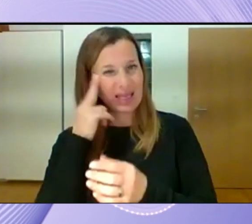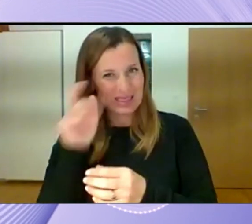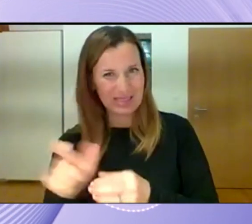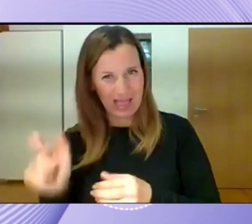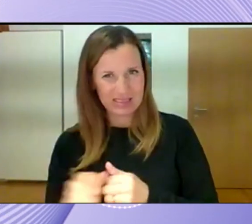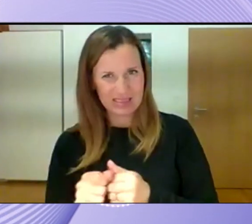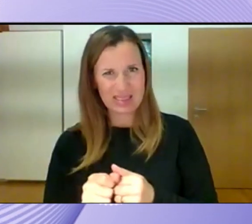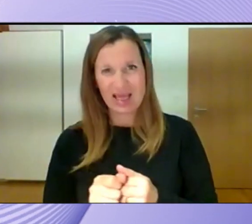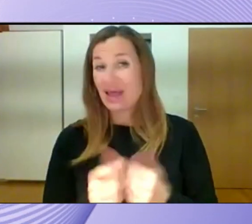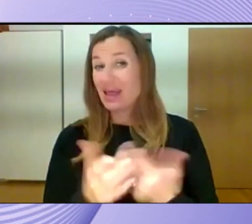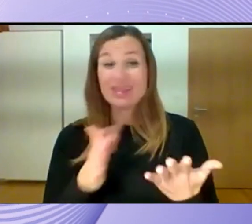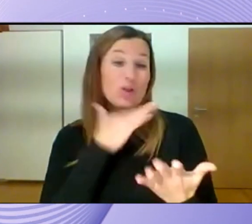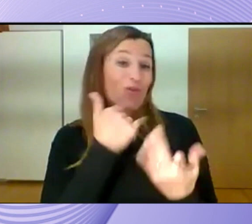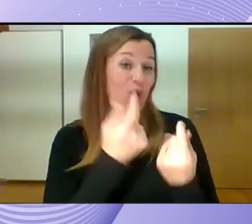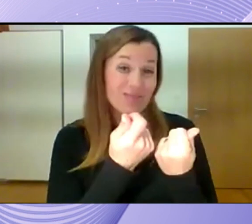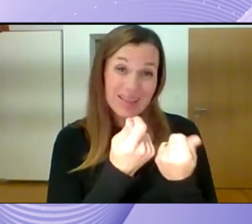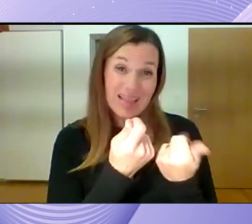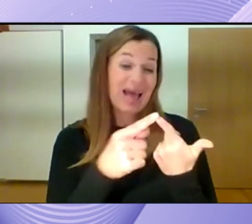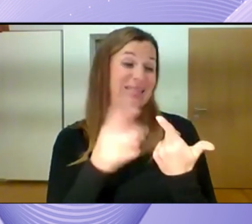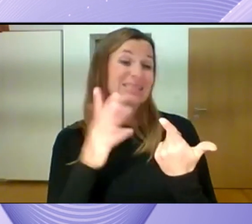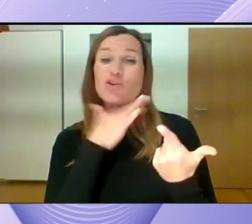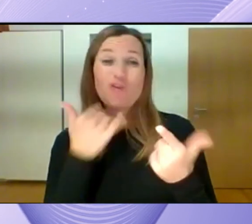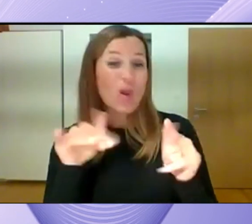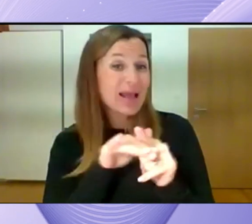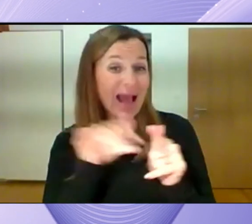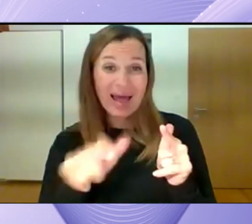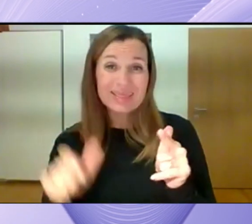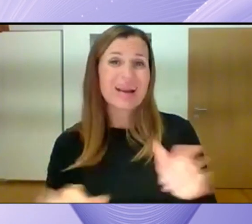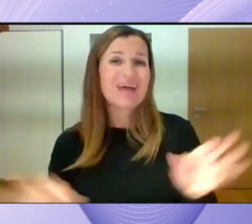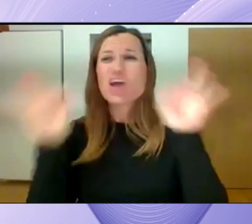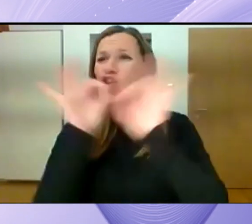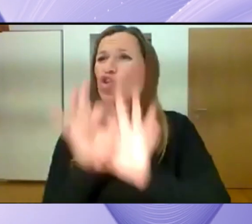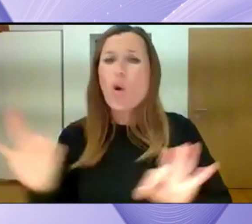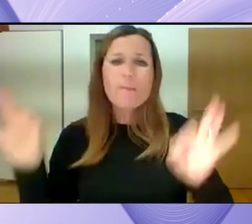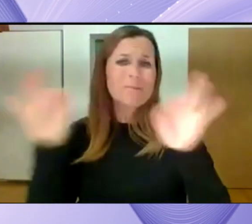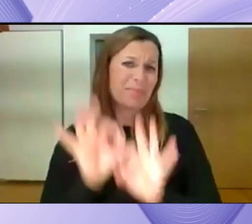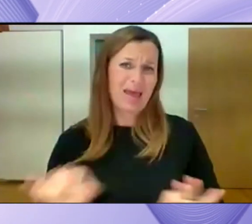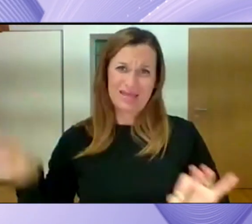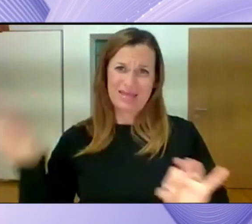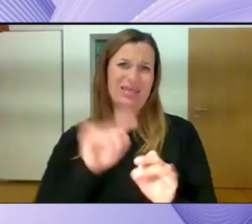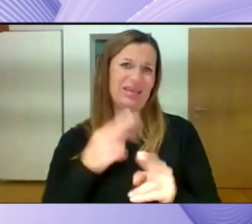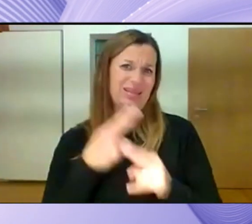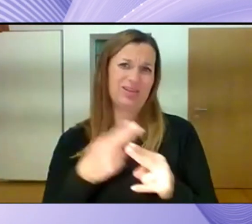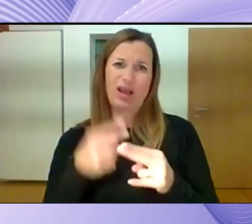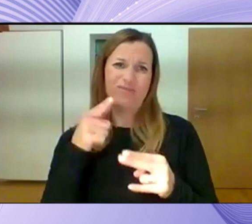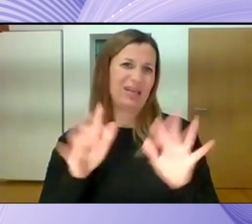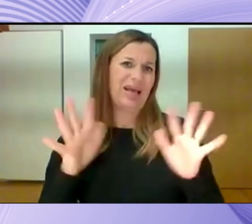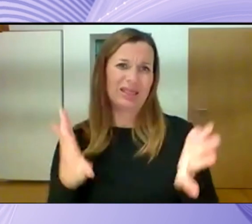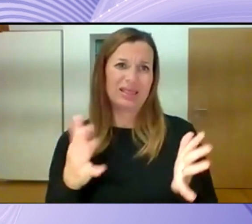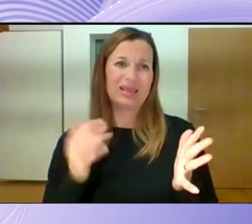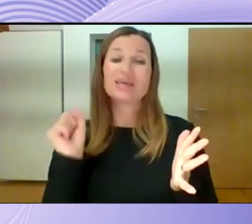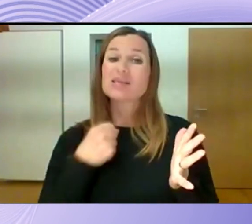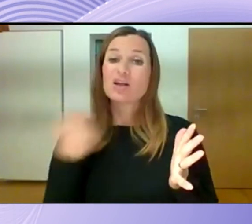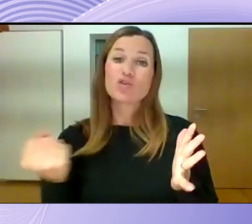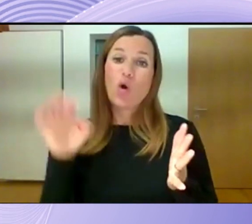ne dovolj kadra ni za to. In v nobeni še tako bogati državi ga ni. Zato se Evropa